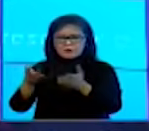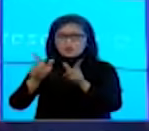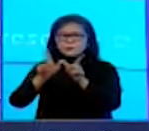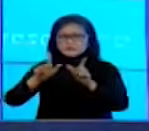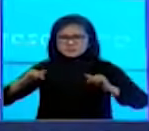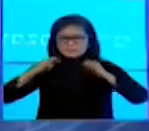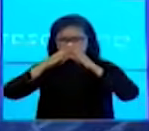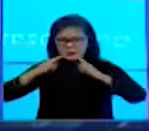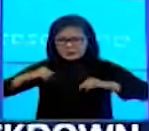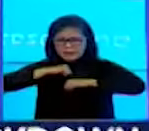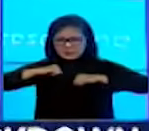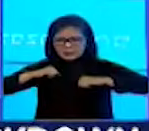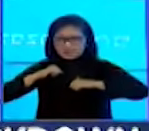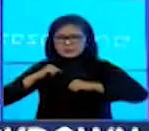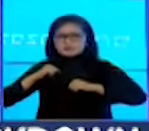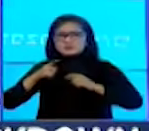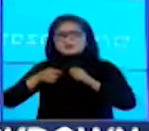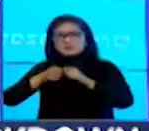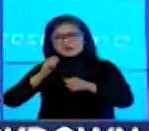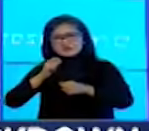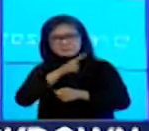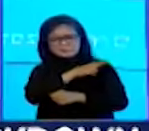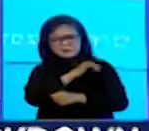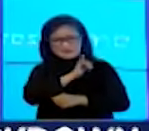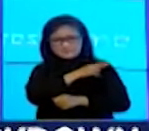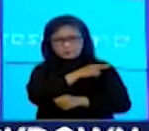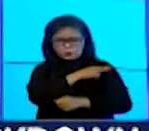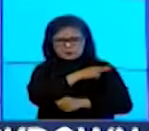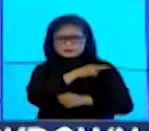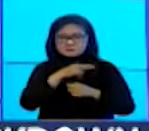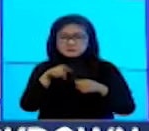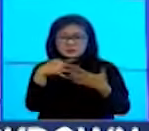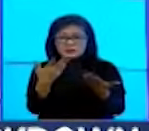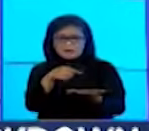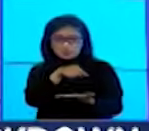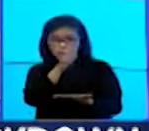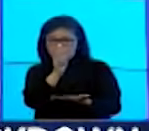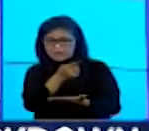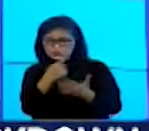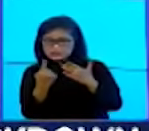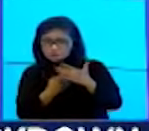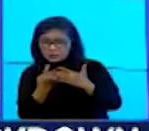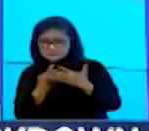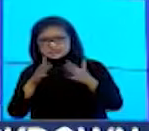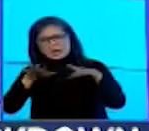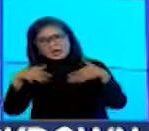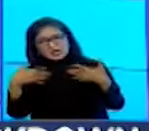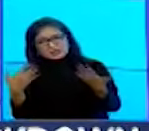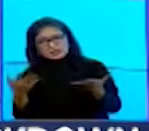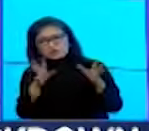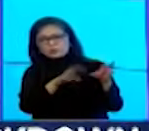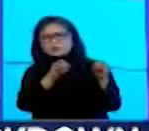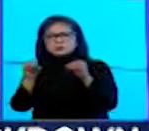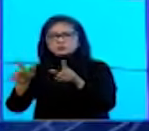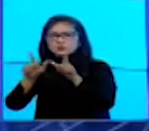dengan rekomendasi-rekomendasi dari tenaga kesehatan. Apakah harus isolasi mandiri, apakah harus dikirim ke Wisma